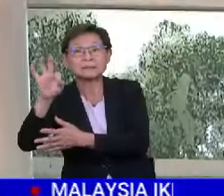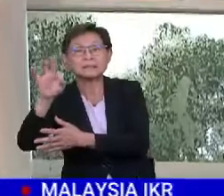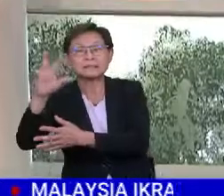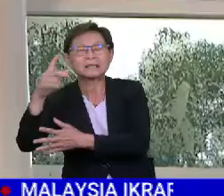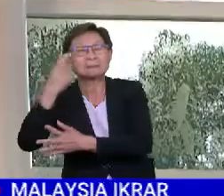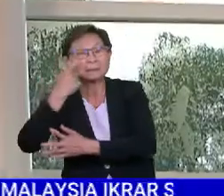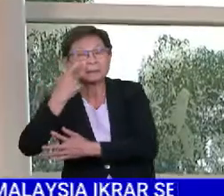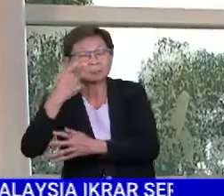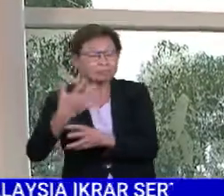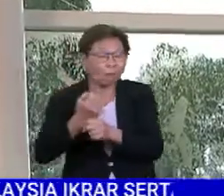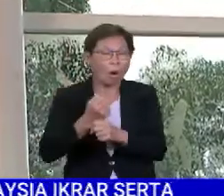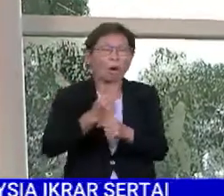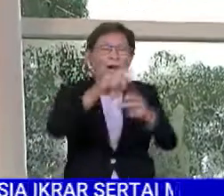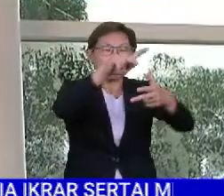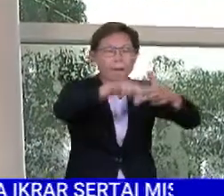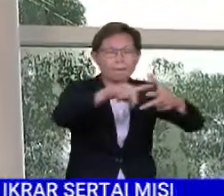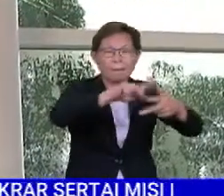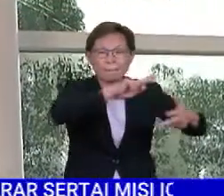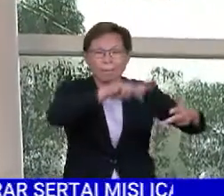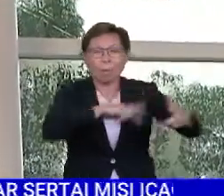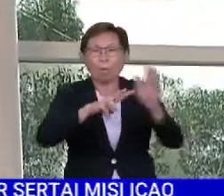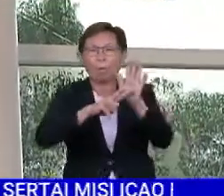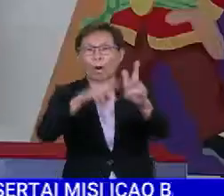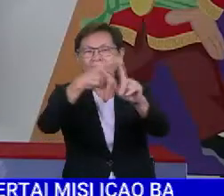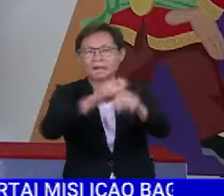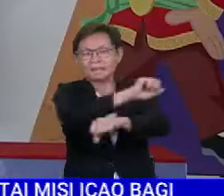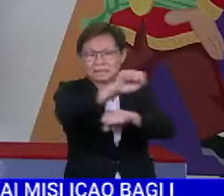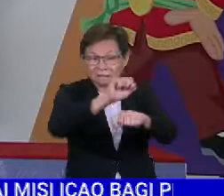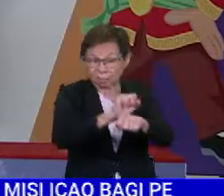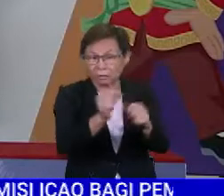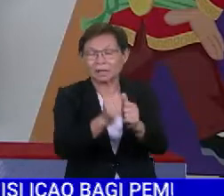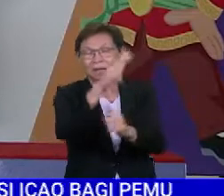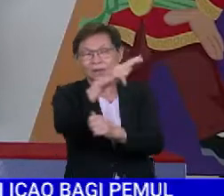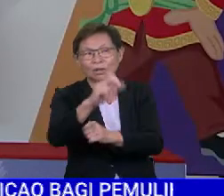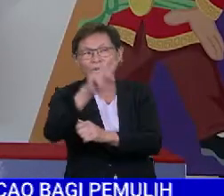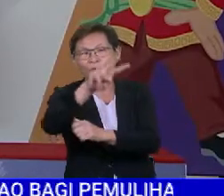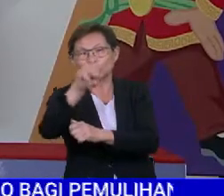345.93 mata. Bagi pingat Perak menjadi milik wakil dari Singapura dengan